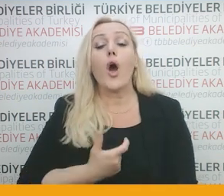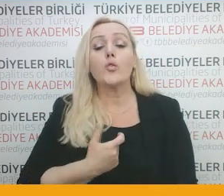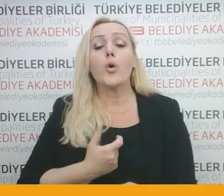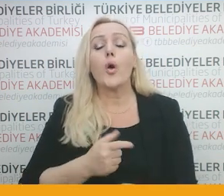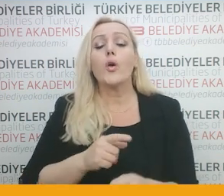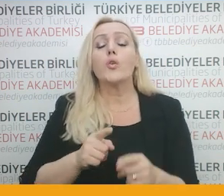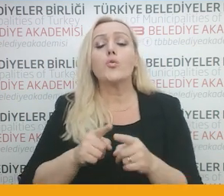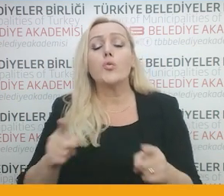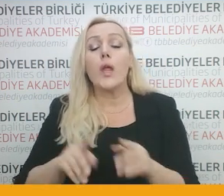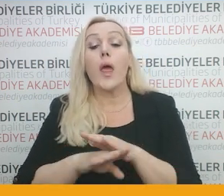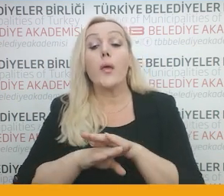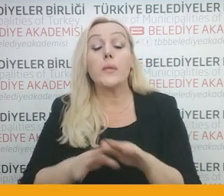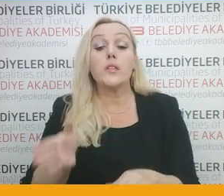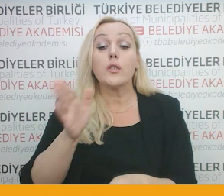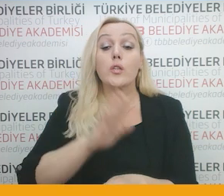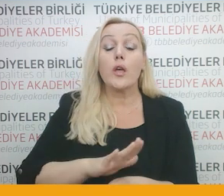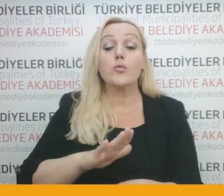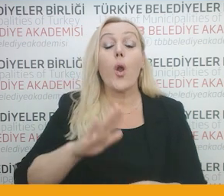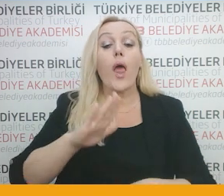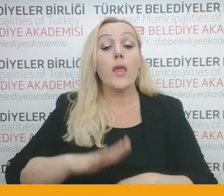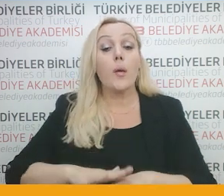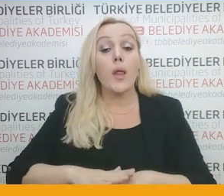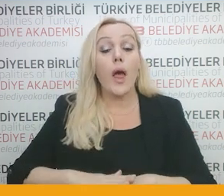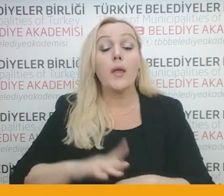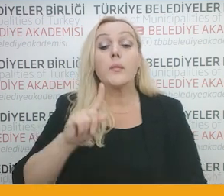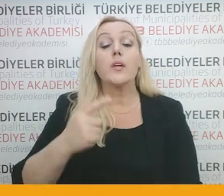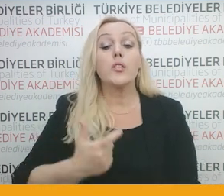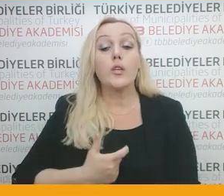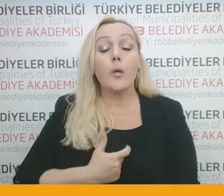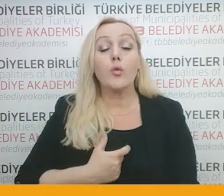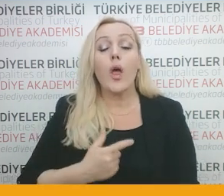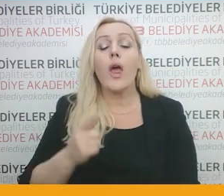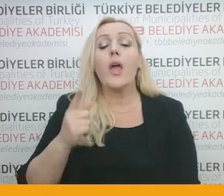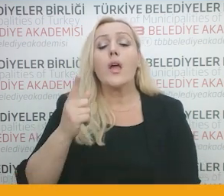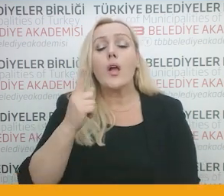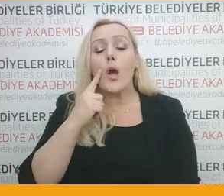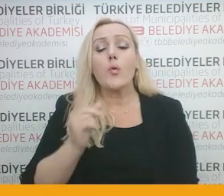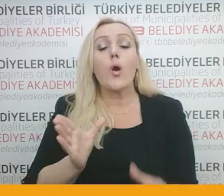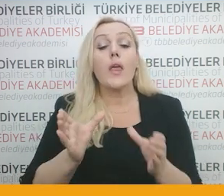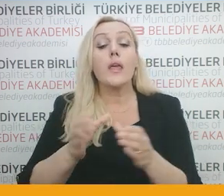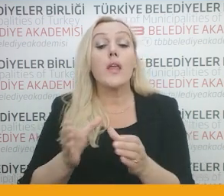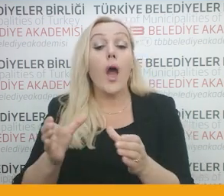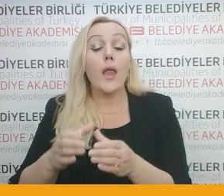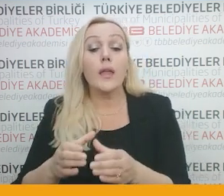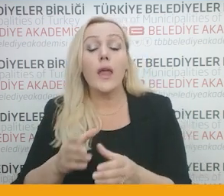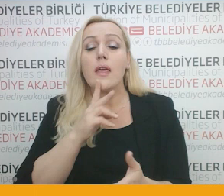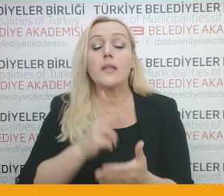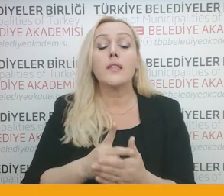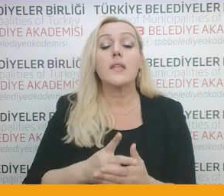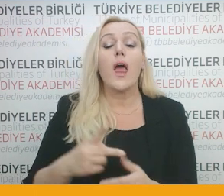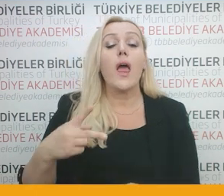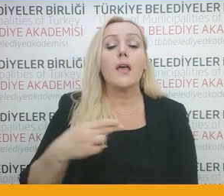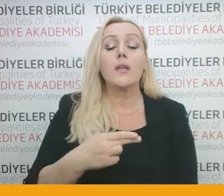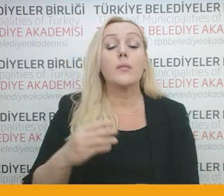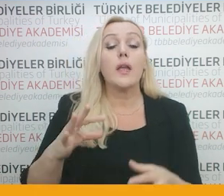harcamaların nihayete erdirildiği bir kanun. Dolayısıyla kamu idarelerinin kesin hesaplarının nasıl düzenleneceğine ilişkin de bir yönetmelik var